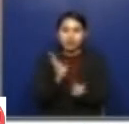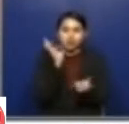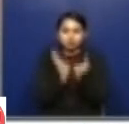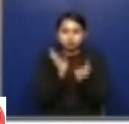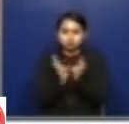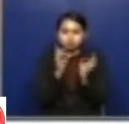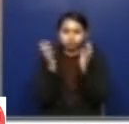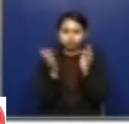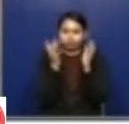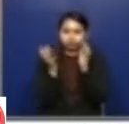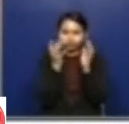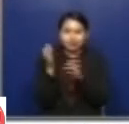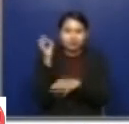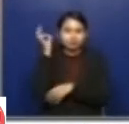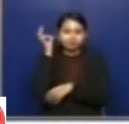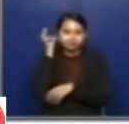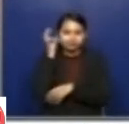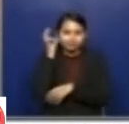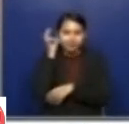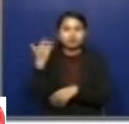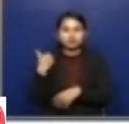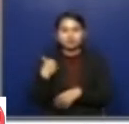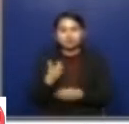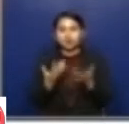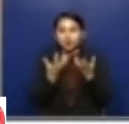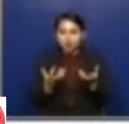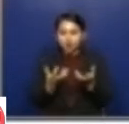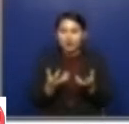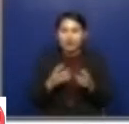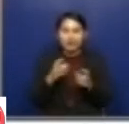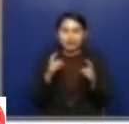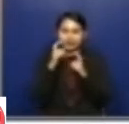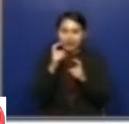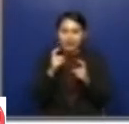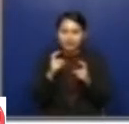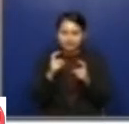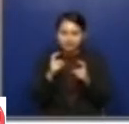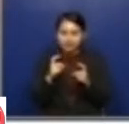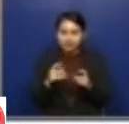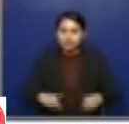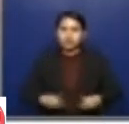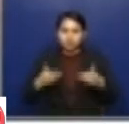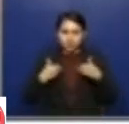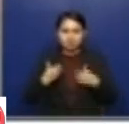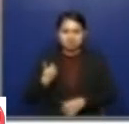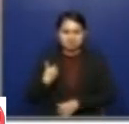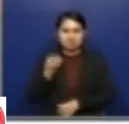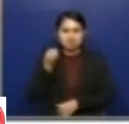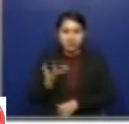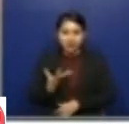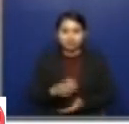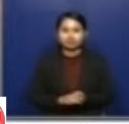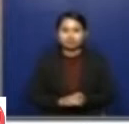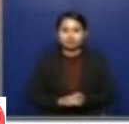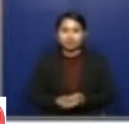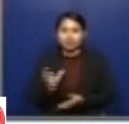ำให้เกิดการแพร่กระจายของสารโลหะหนักซึ่งมีความเป็นพิษต่อคนสูงโดยสิ่งเหล่านี้สามารถปนเปื้อนเข้า